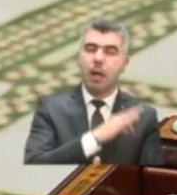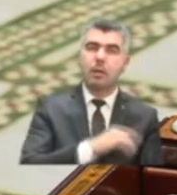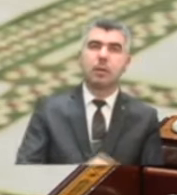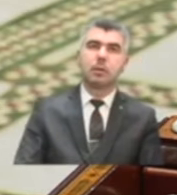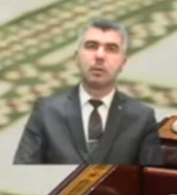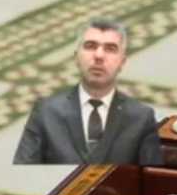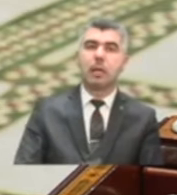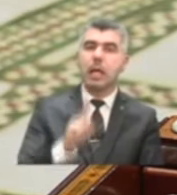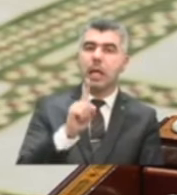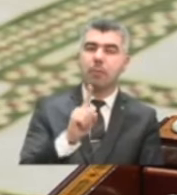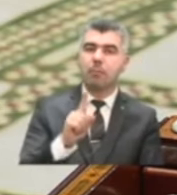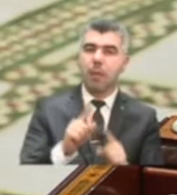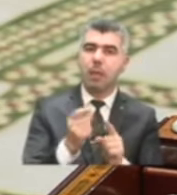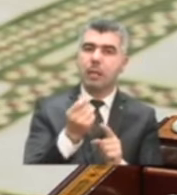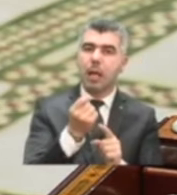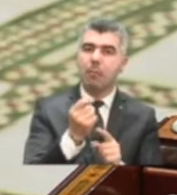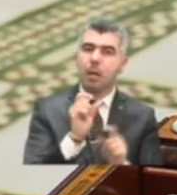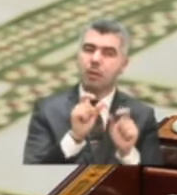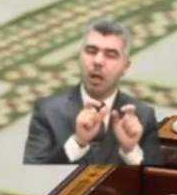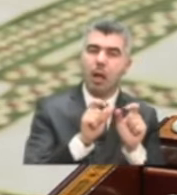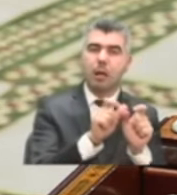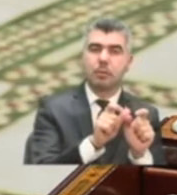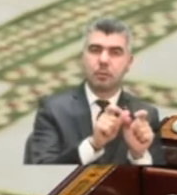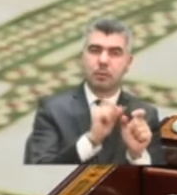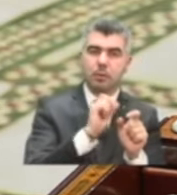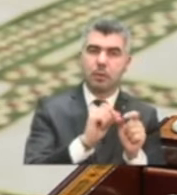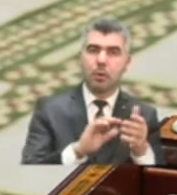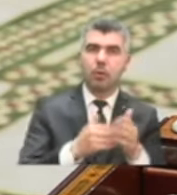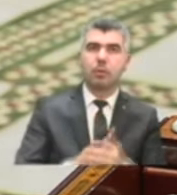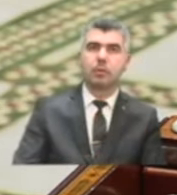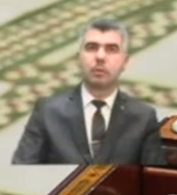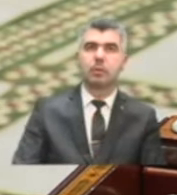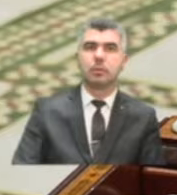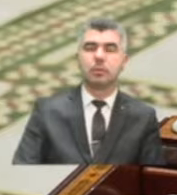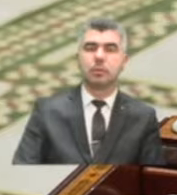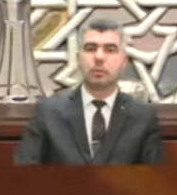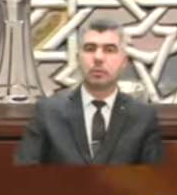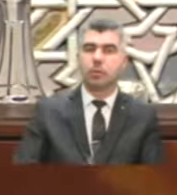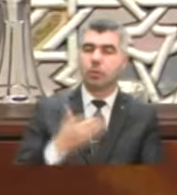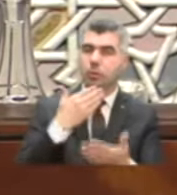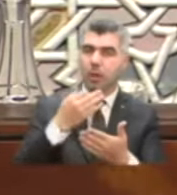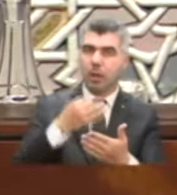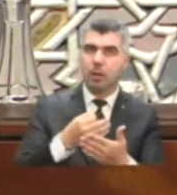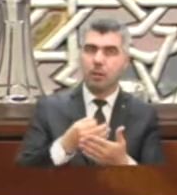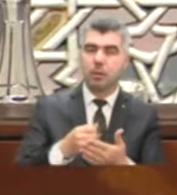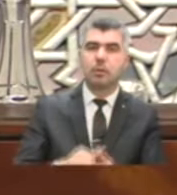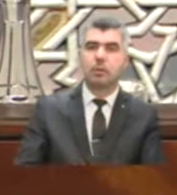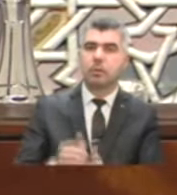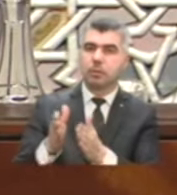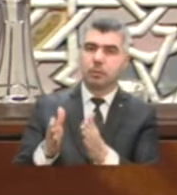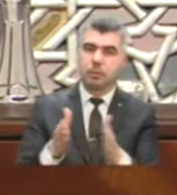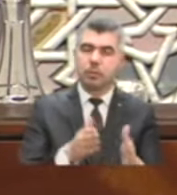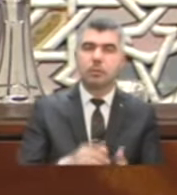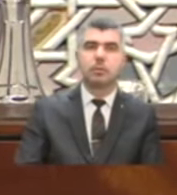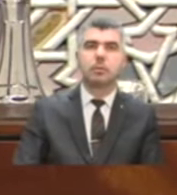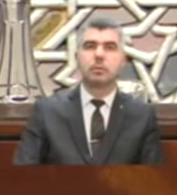إما تمشيو لتقنين الأثمنة. وإلا مشينا لتقنين الأثمنة، شكرا للسيد الوزير، شكرا.